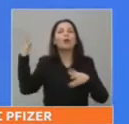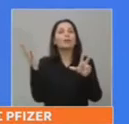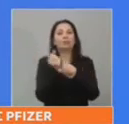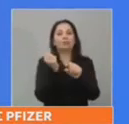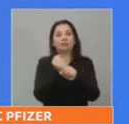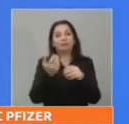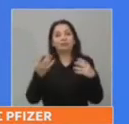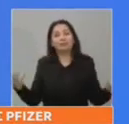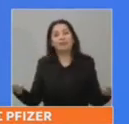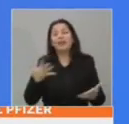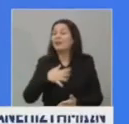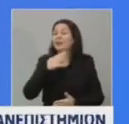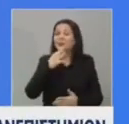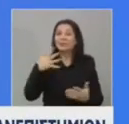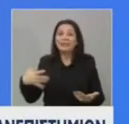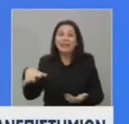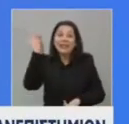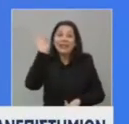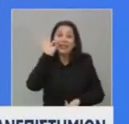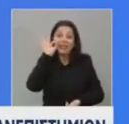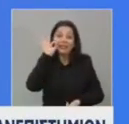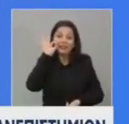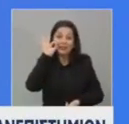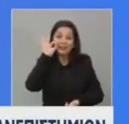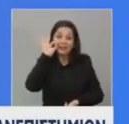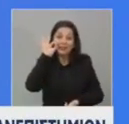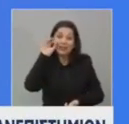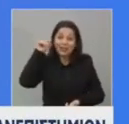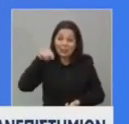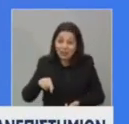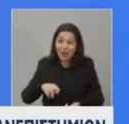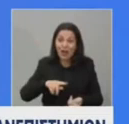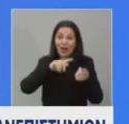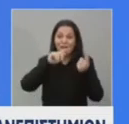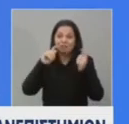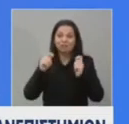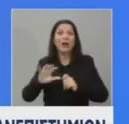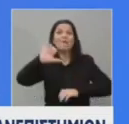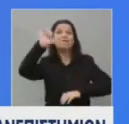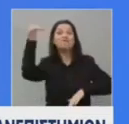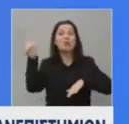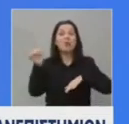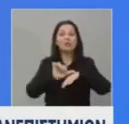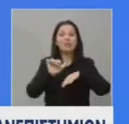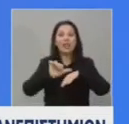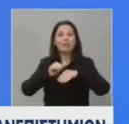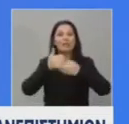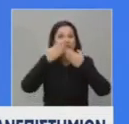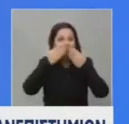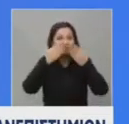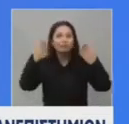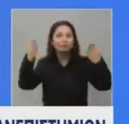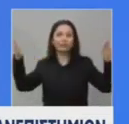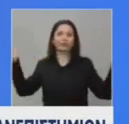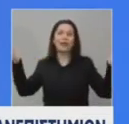Η Θεσσαλονίκη γίνεται η πρωτεύουσα της εξωστρέφειας, της νέας σκέψης,